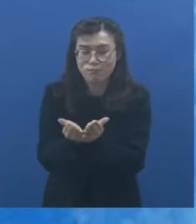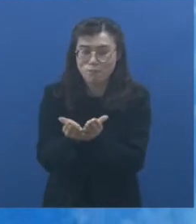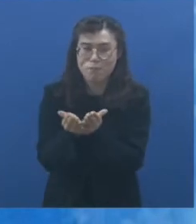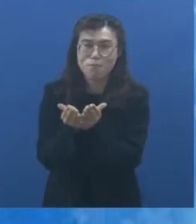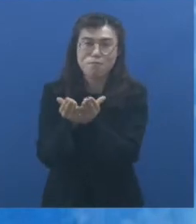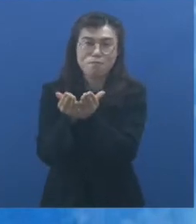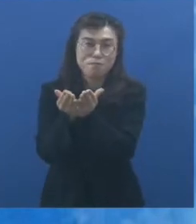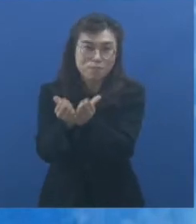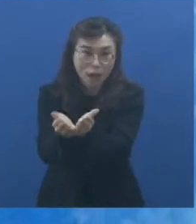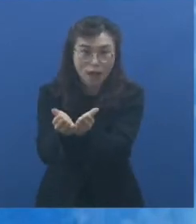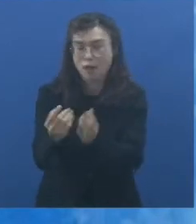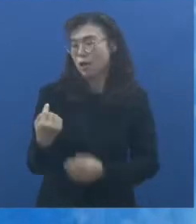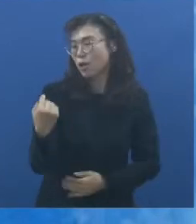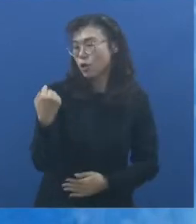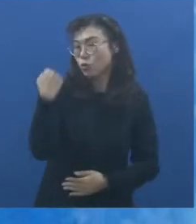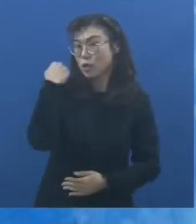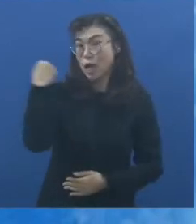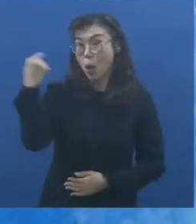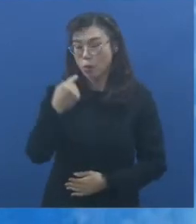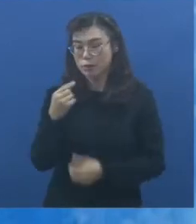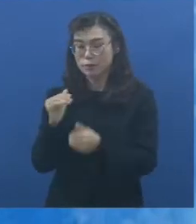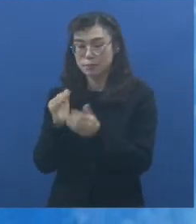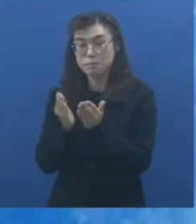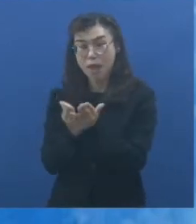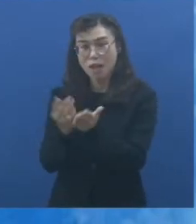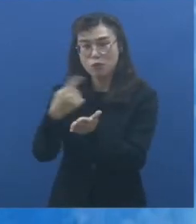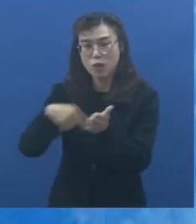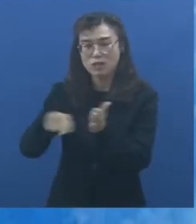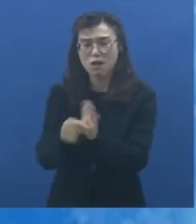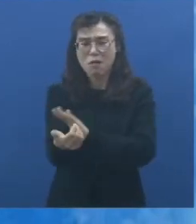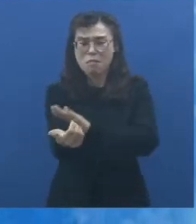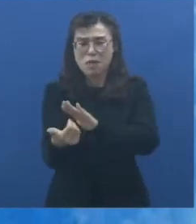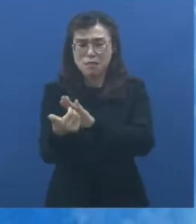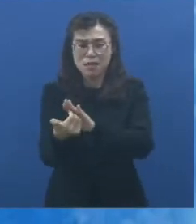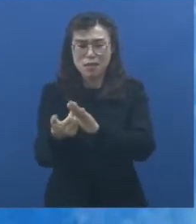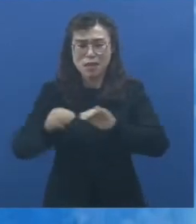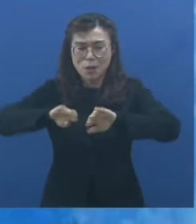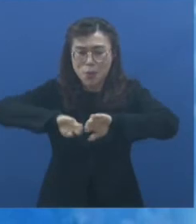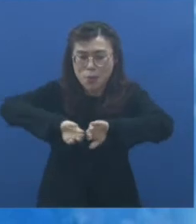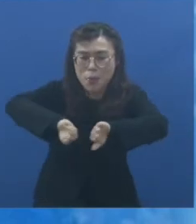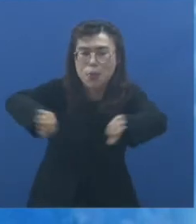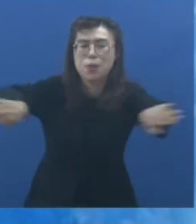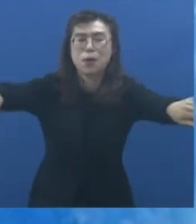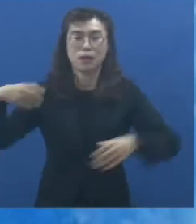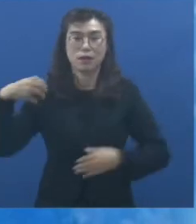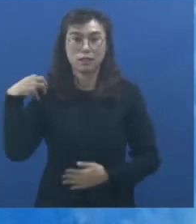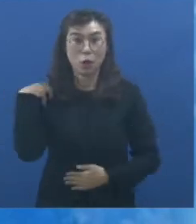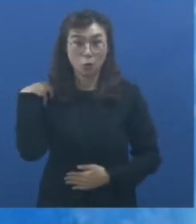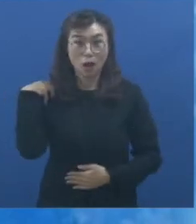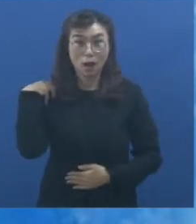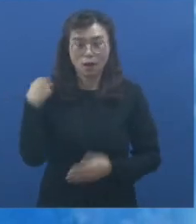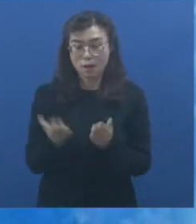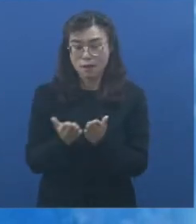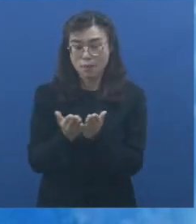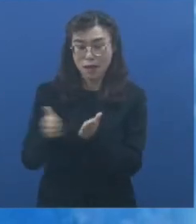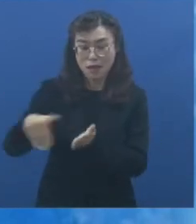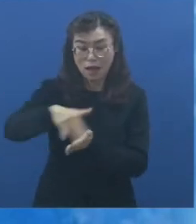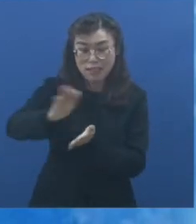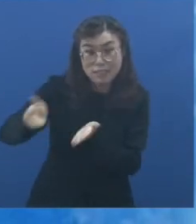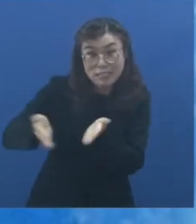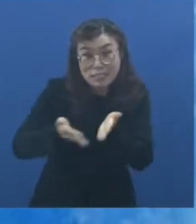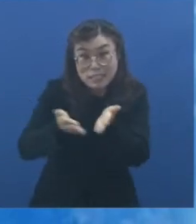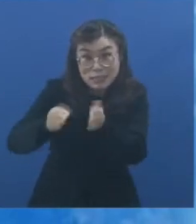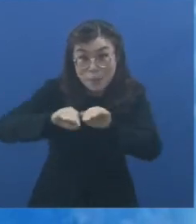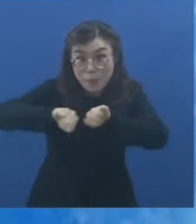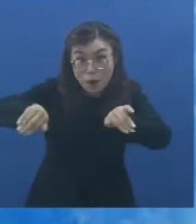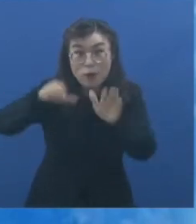비오는 한 배 드릴까 패드를 위해서 한물 개척해 두는 거예요 그런데 만약에 항로 를 개척에 두는데 자 엄마 우리 하고 의